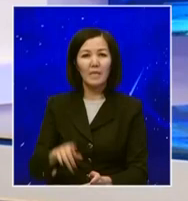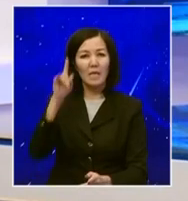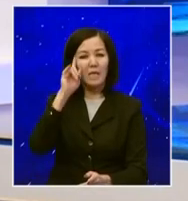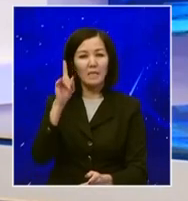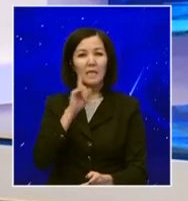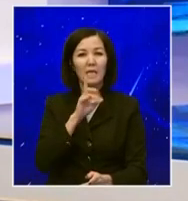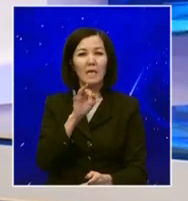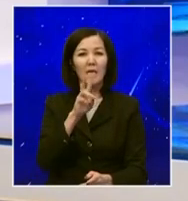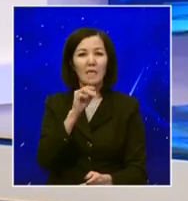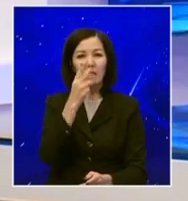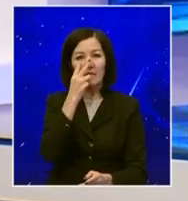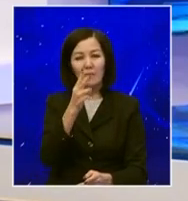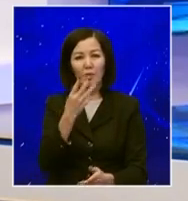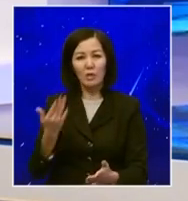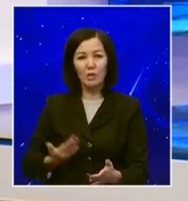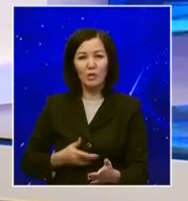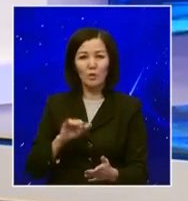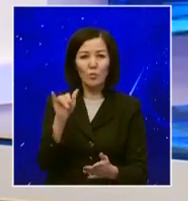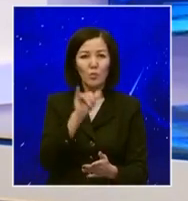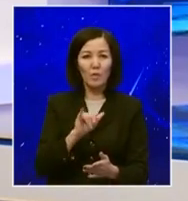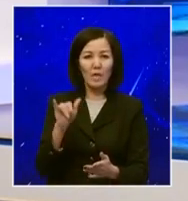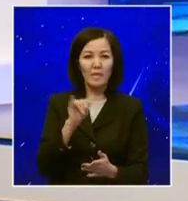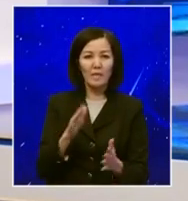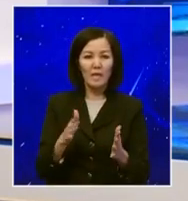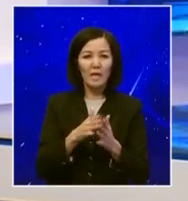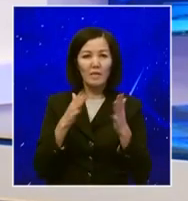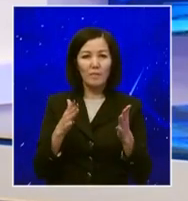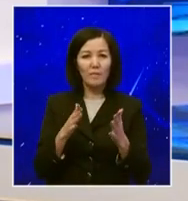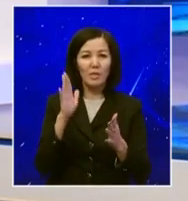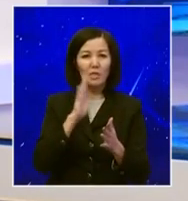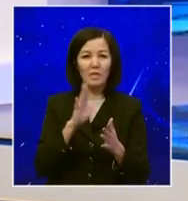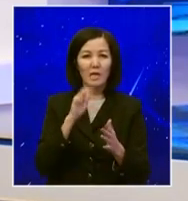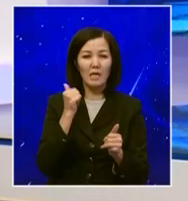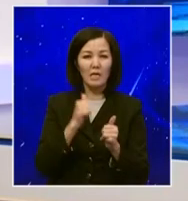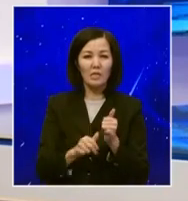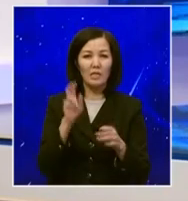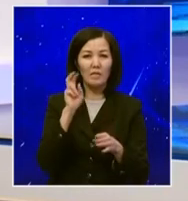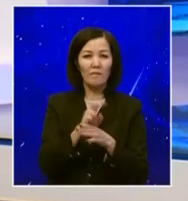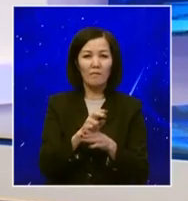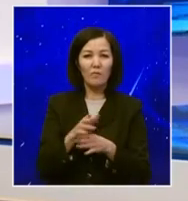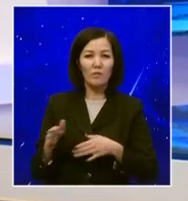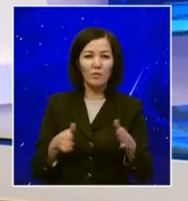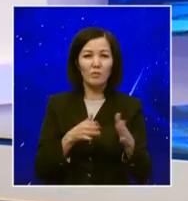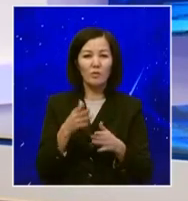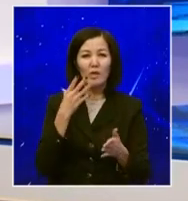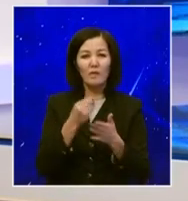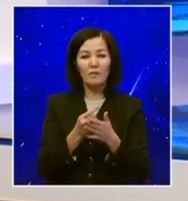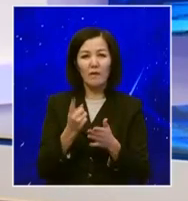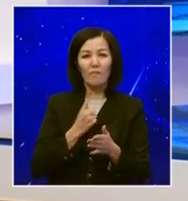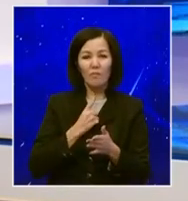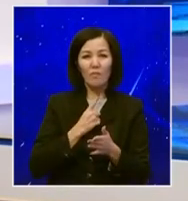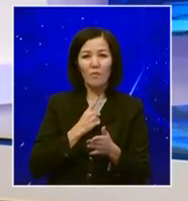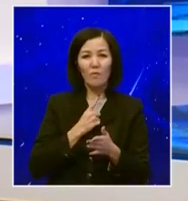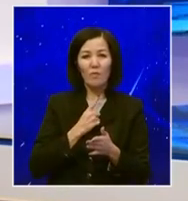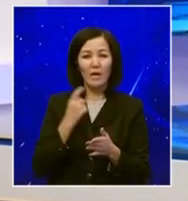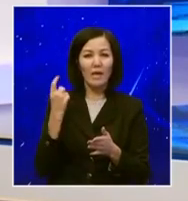Казахстанский хатико замечен жителями в Уральске. Небольшая черная собака каждый день выходит на дорогу и ждет своего